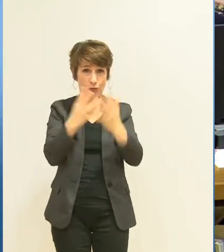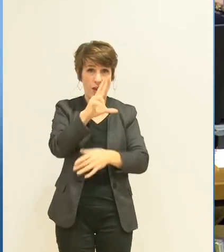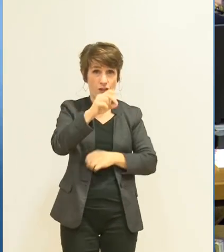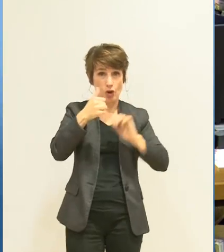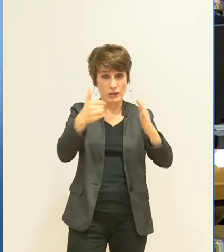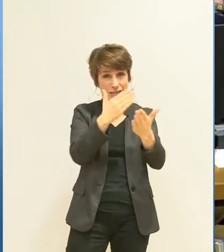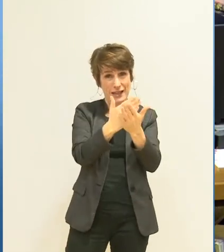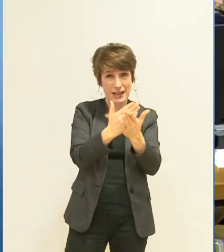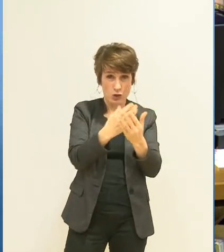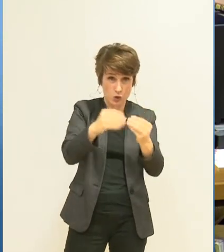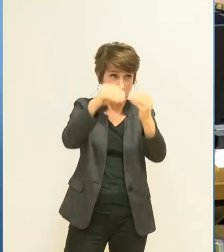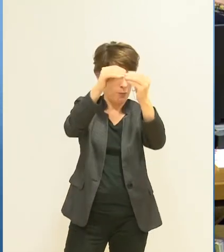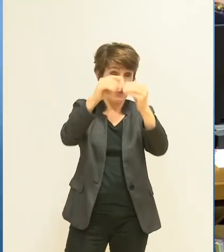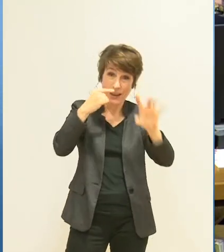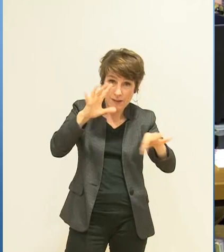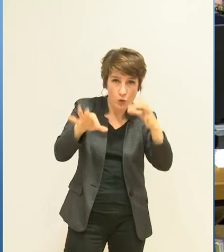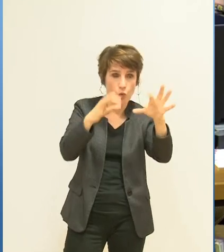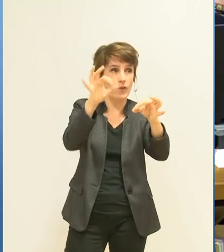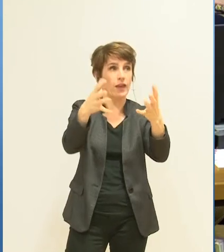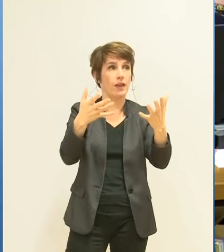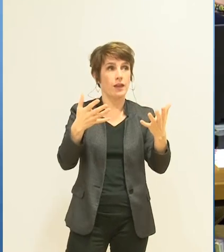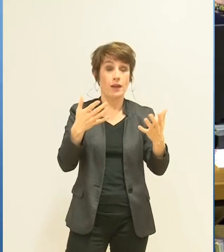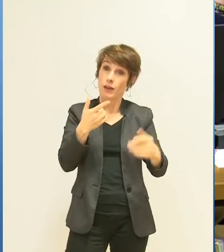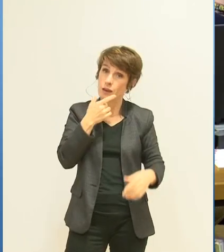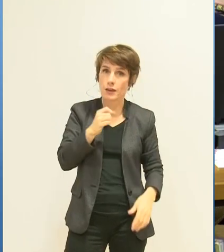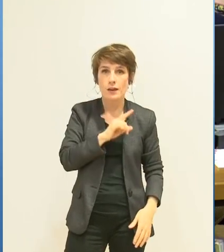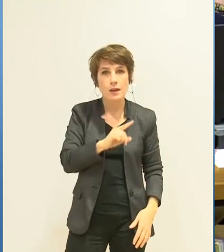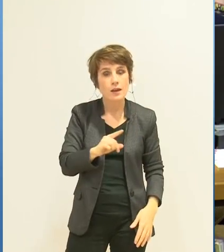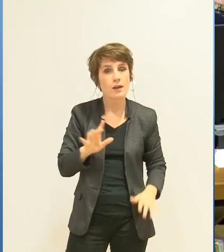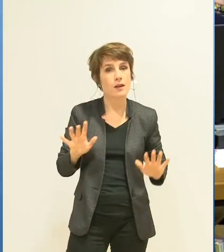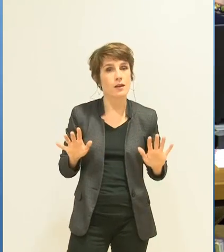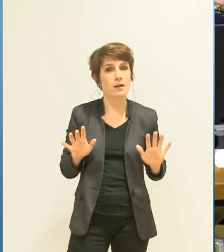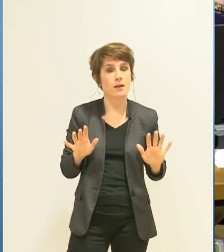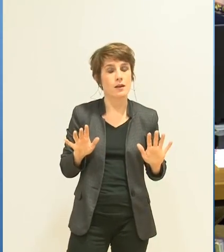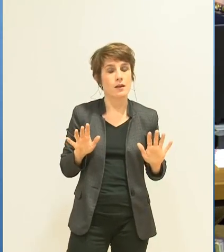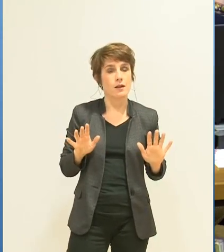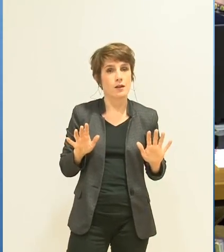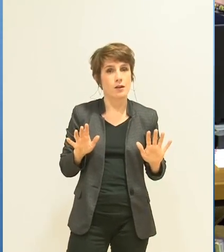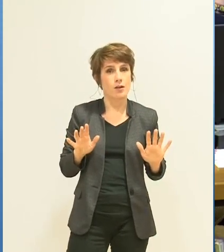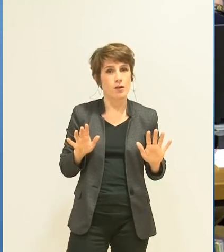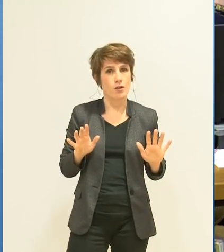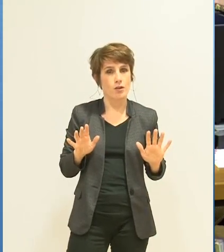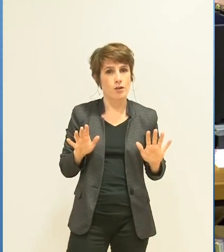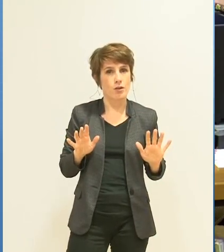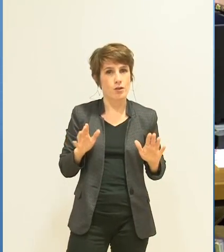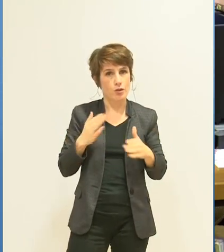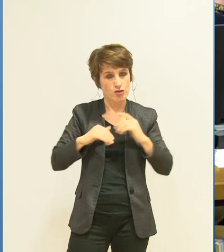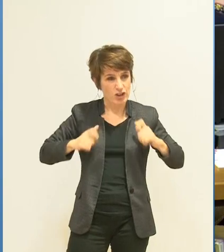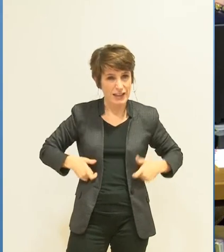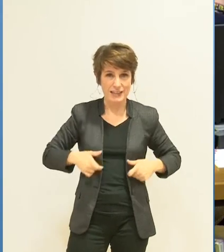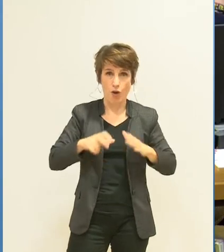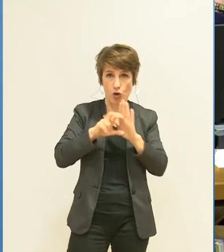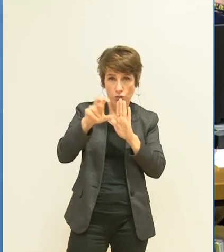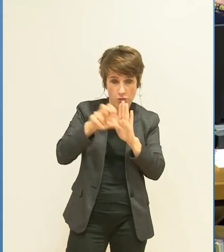trouver ce qui n'est pas toujours évident et rappelait toujours que dans les écoles de grenoble 40